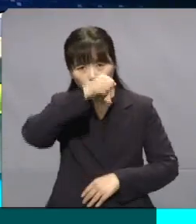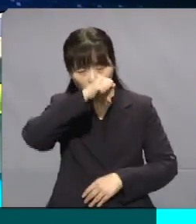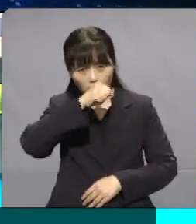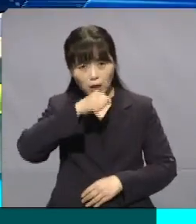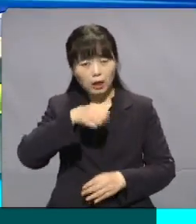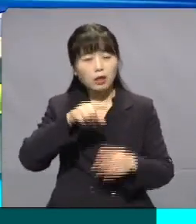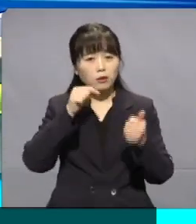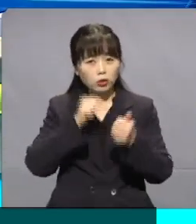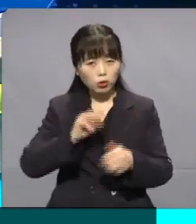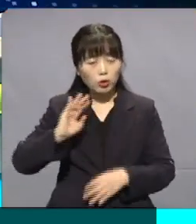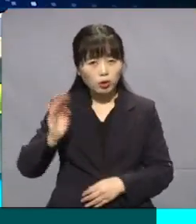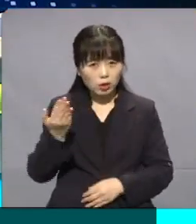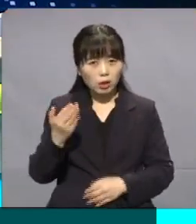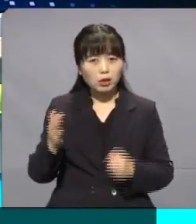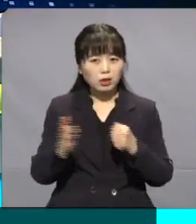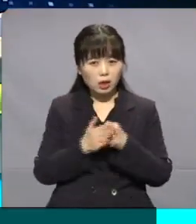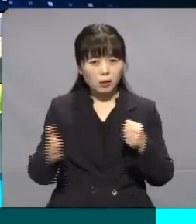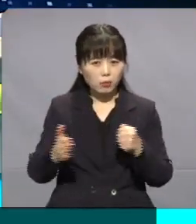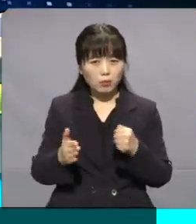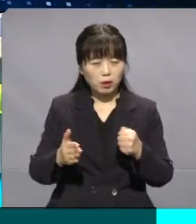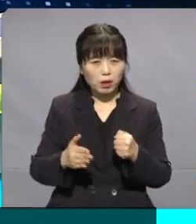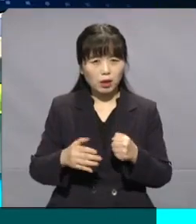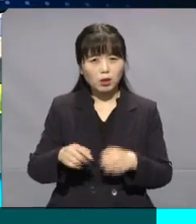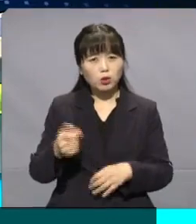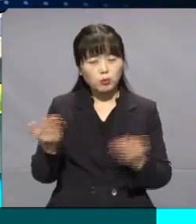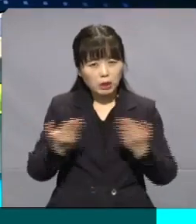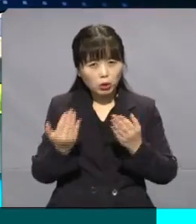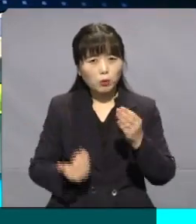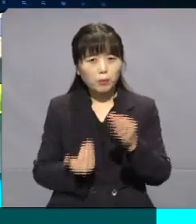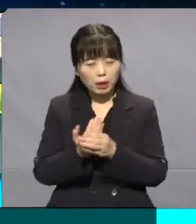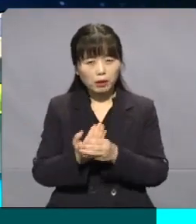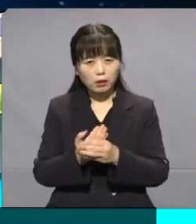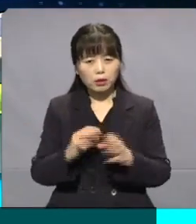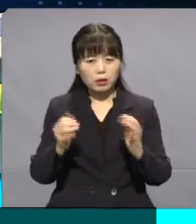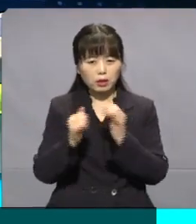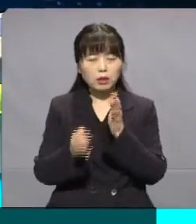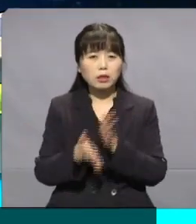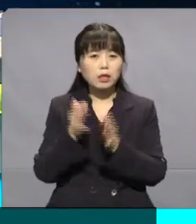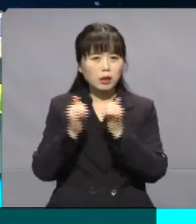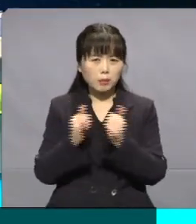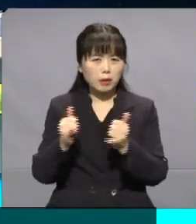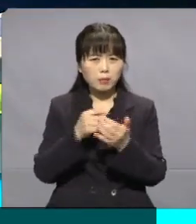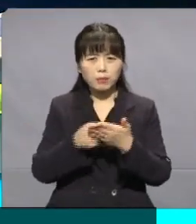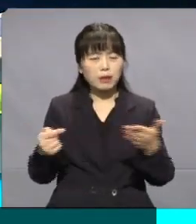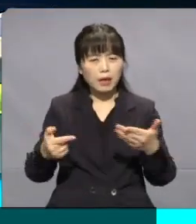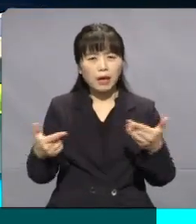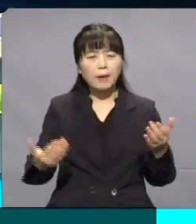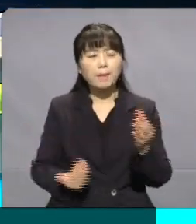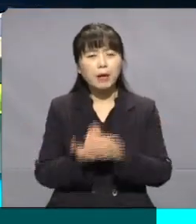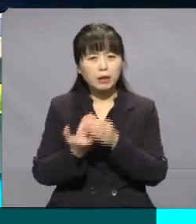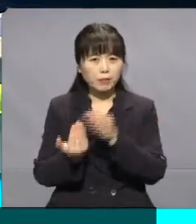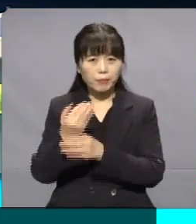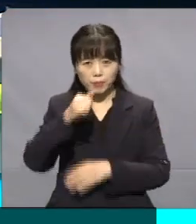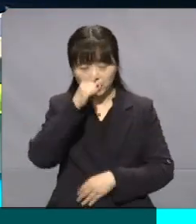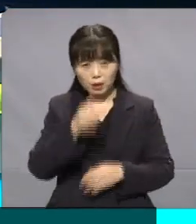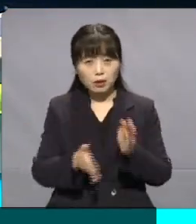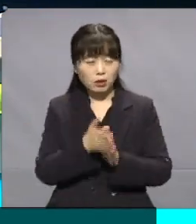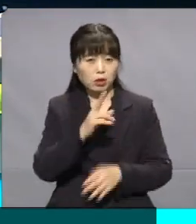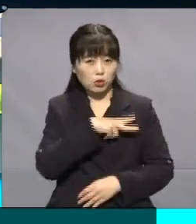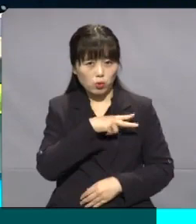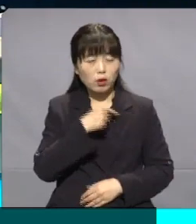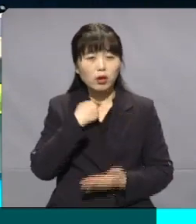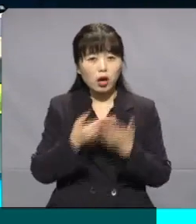가면서 예. 어떻게 보면 지금 초유의 일도 벌어지고 있고 시민들 피해를 입는 경우도 많잖아요. 자, 뭐 시의원 경험이 있으시니까 이런